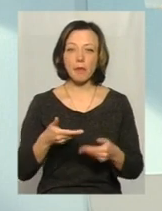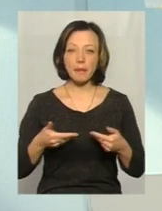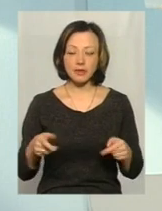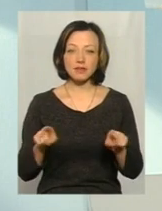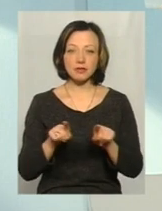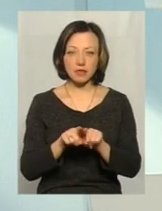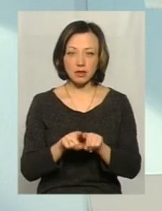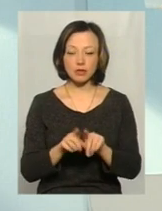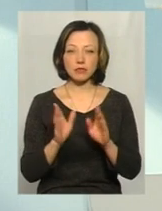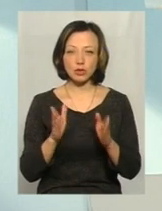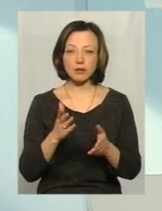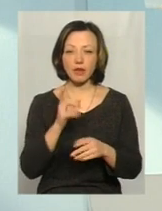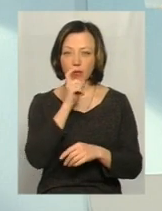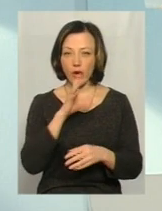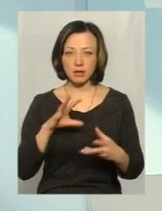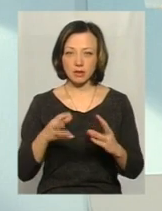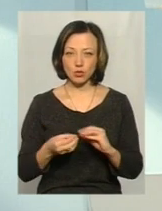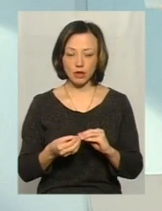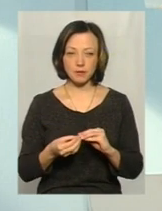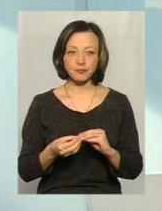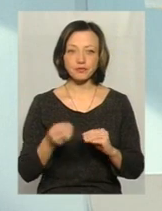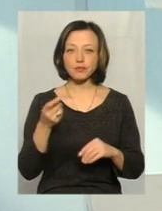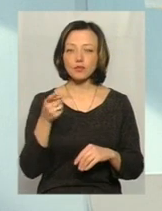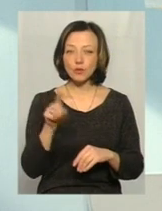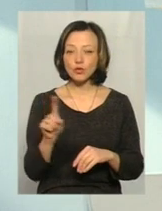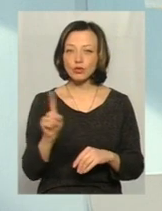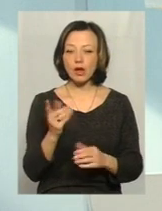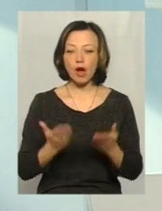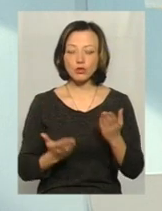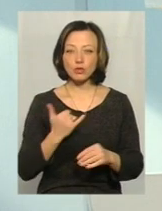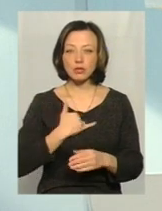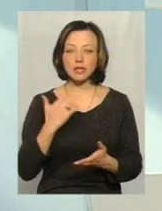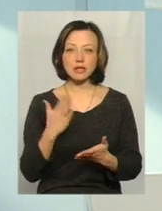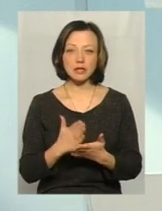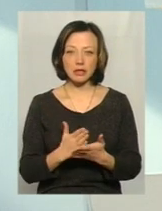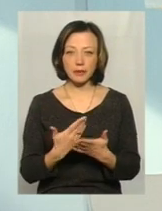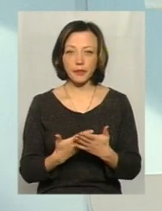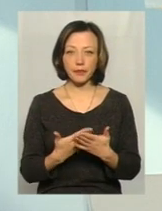все-таки будемо мати непогані результати. Тому що якщо ми маємо